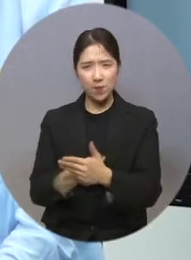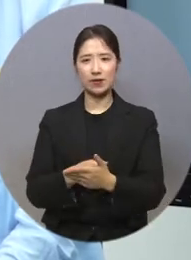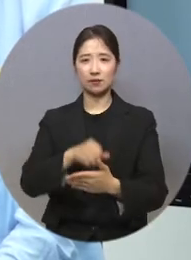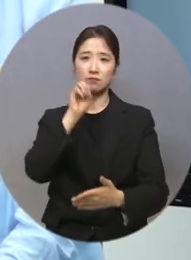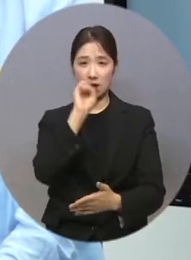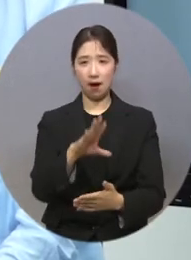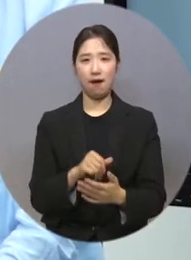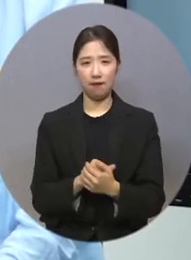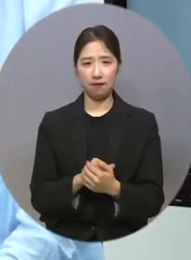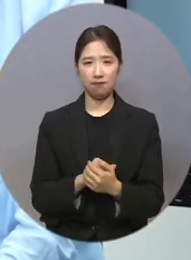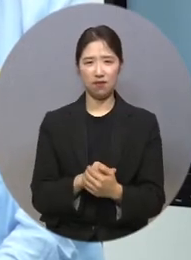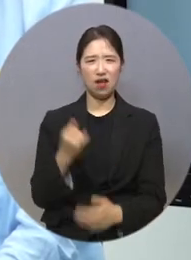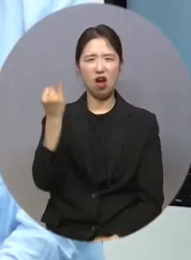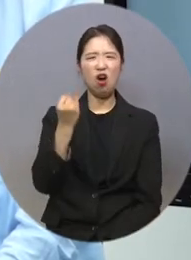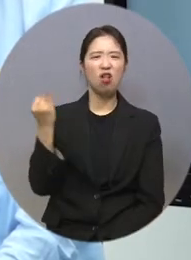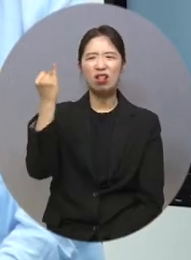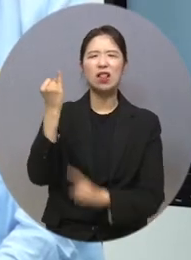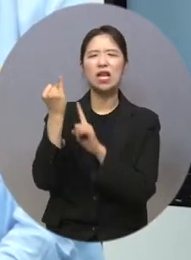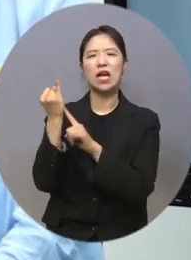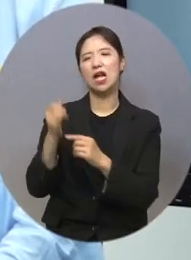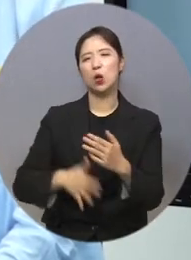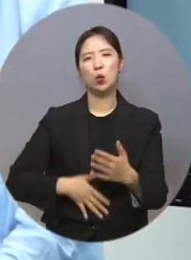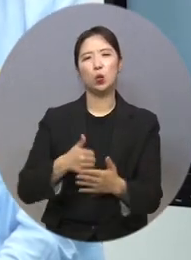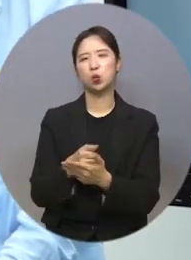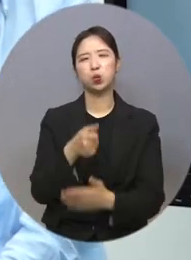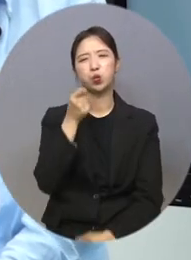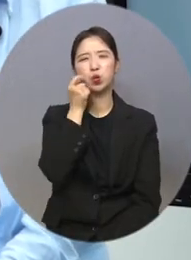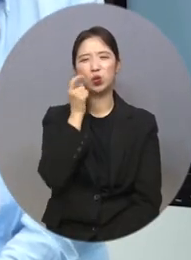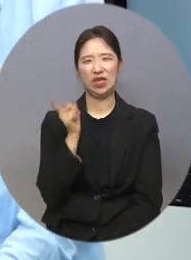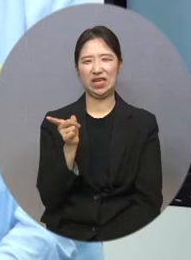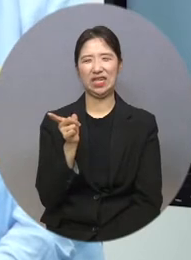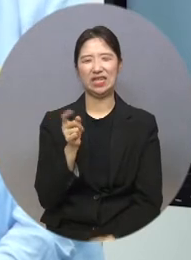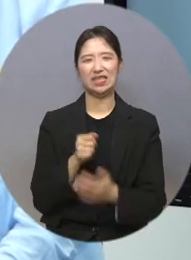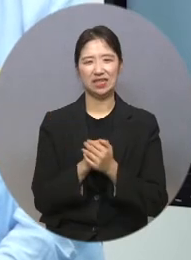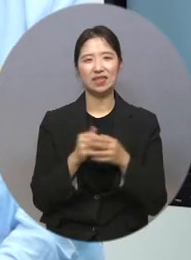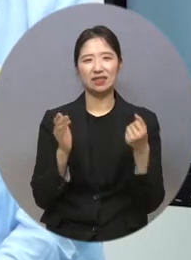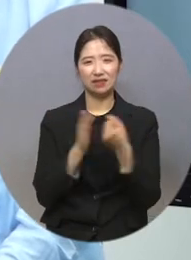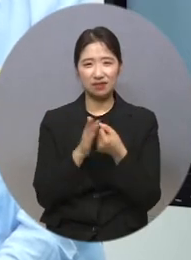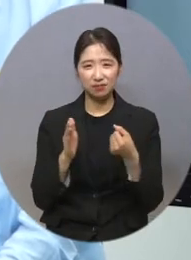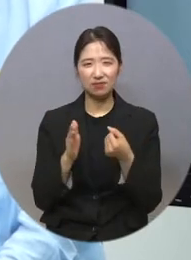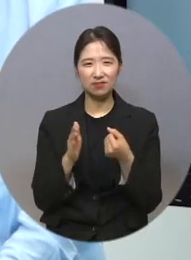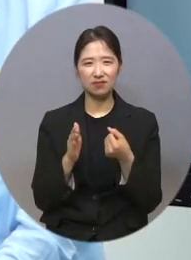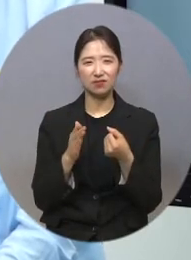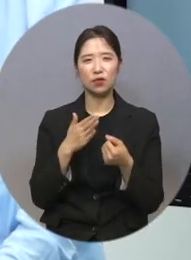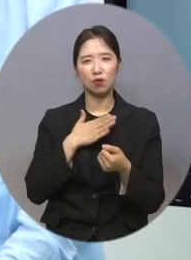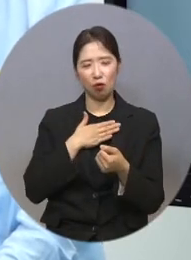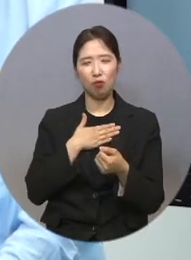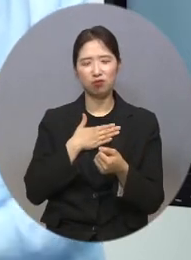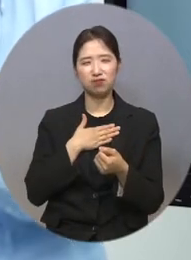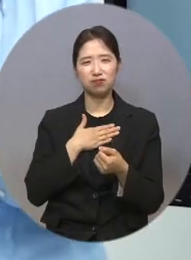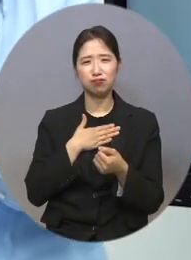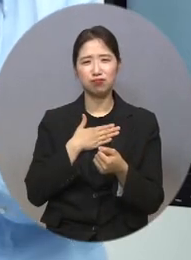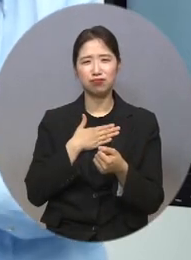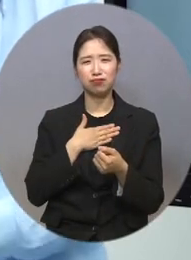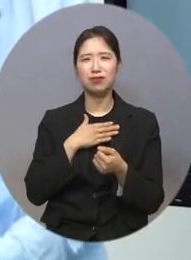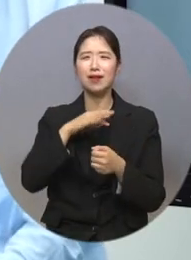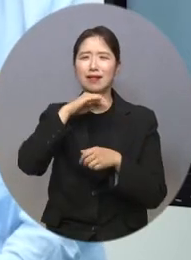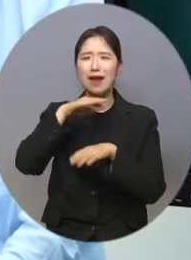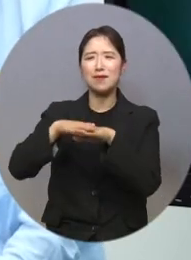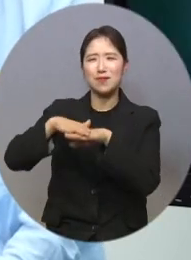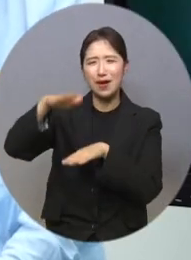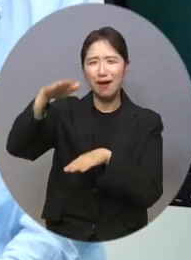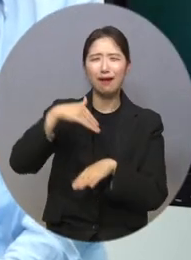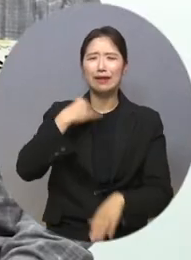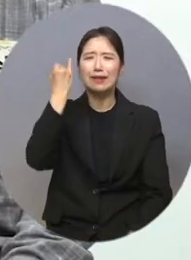이야기해. 언니는 절대 용기 있게 말을 못하는 거죠. 그래서 저는 이제 아직 나이 차이가